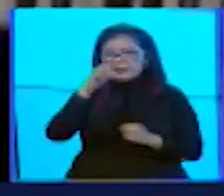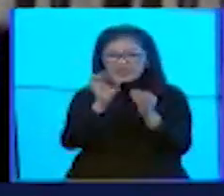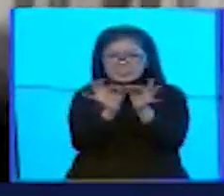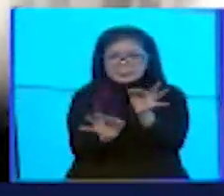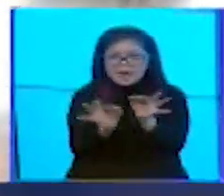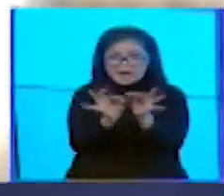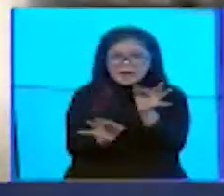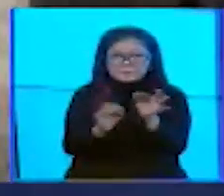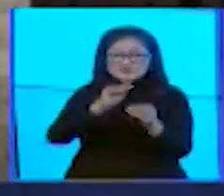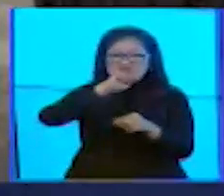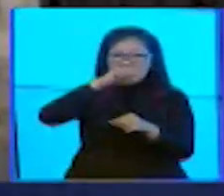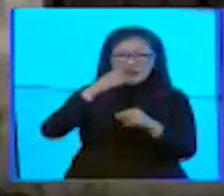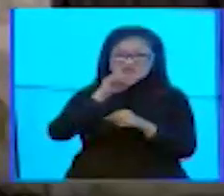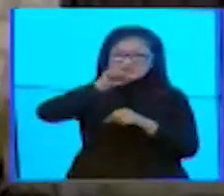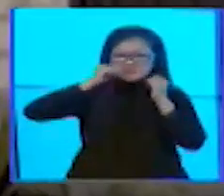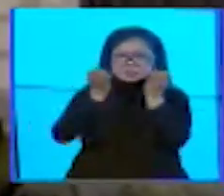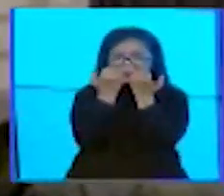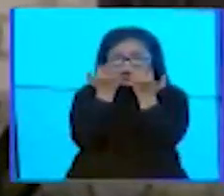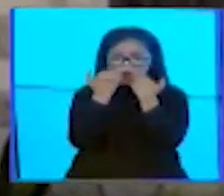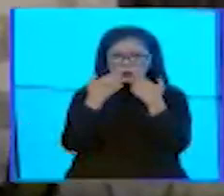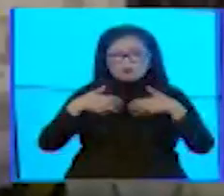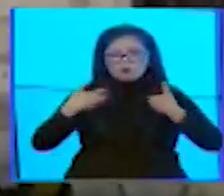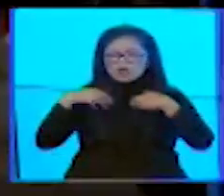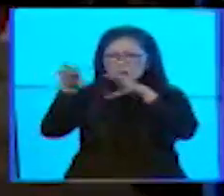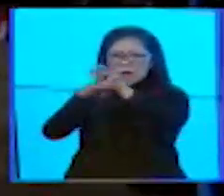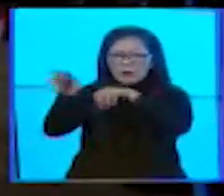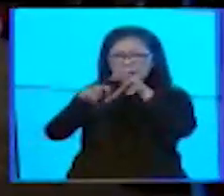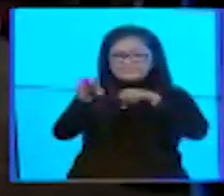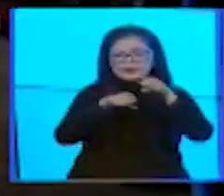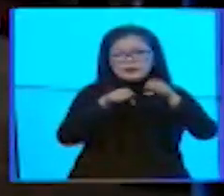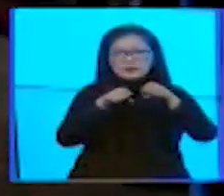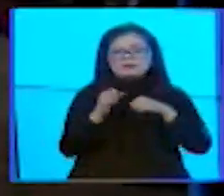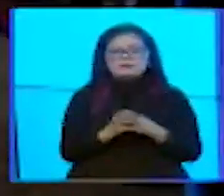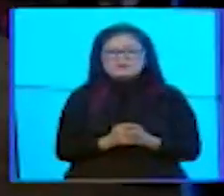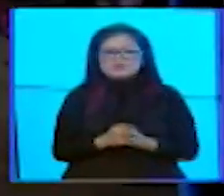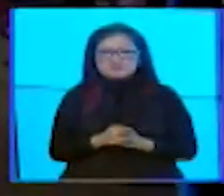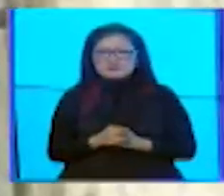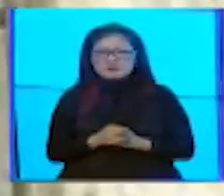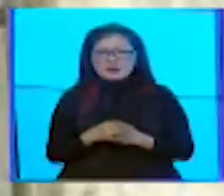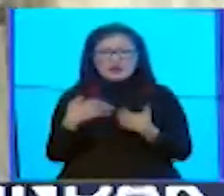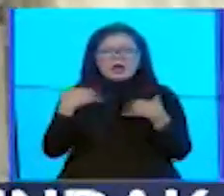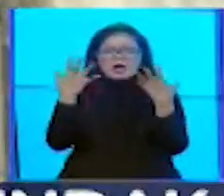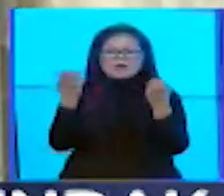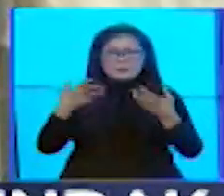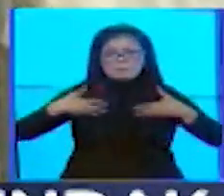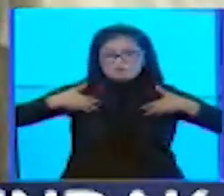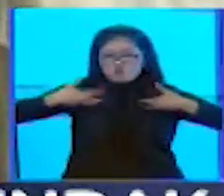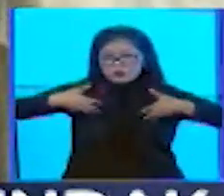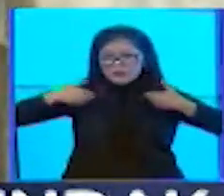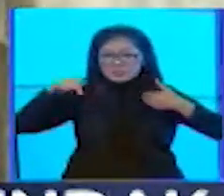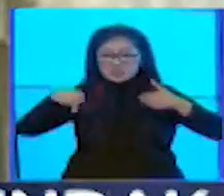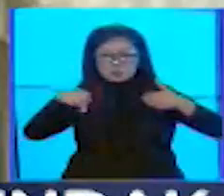lo sampai meninggal. Warga setempat berharap instansi terkait segera bertindak agar monyet-monyet liar ini tidak keluar dari